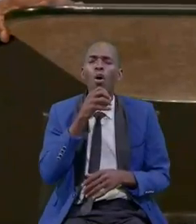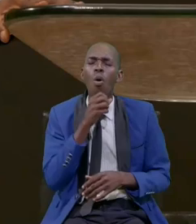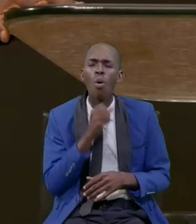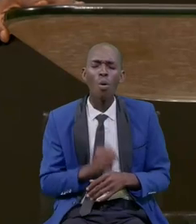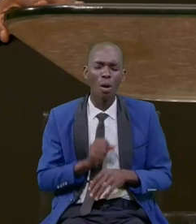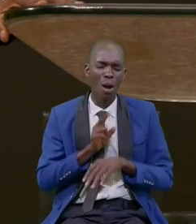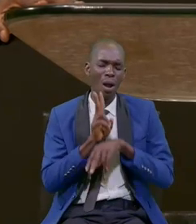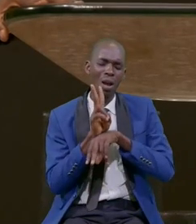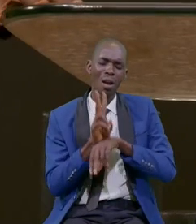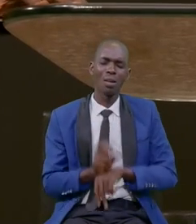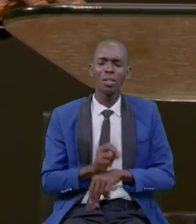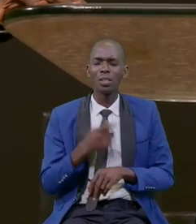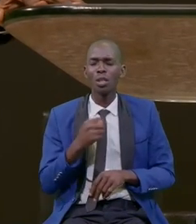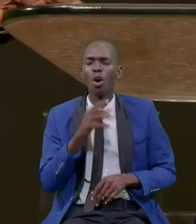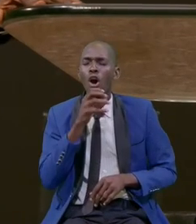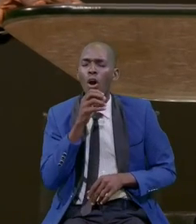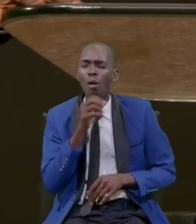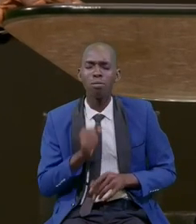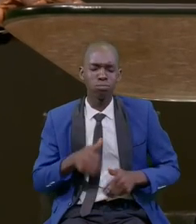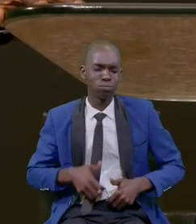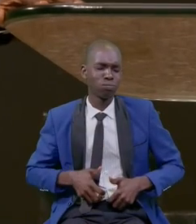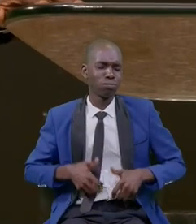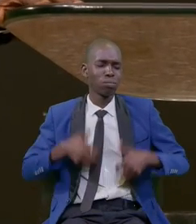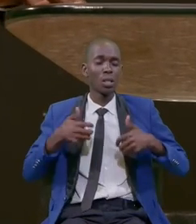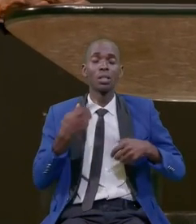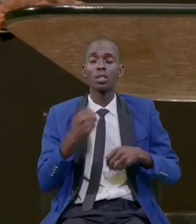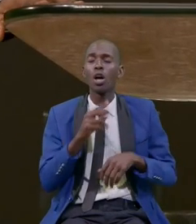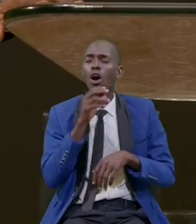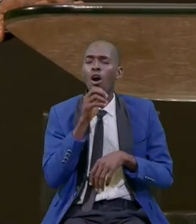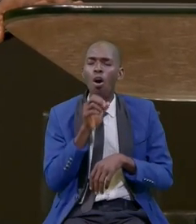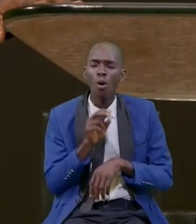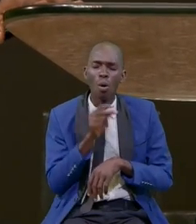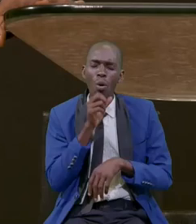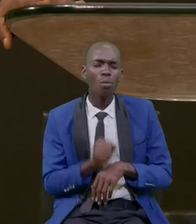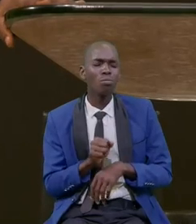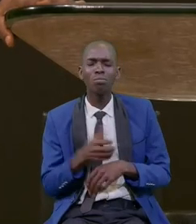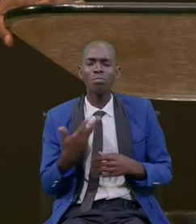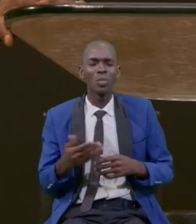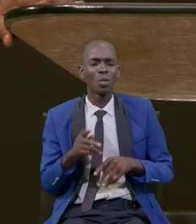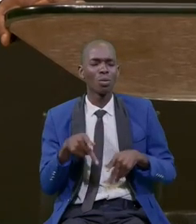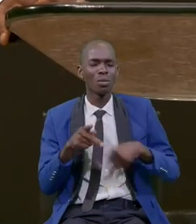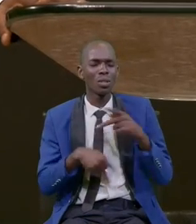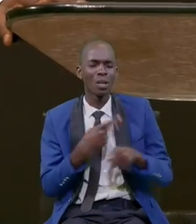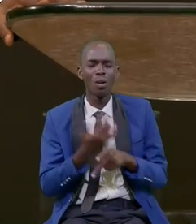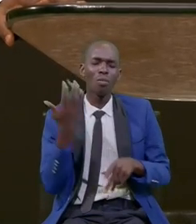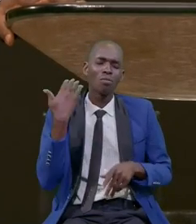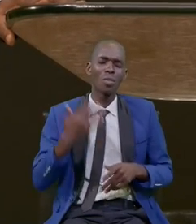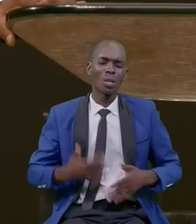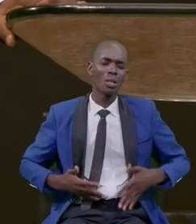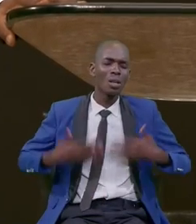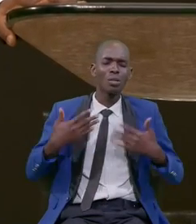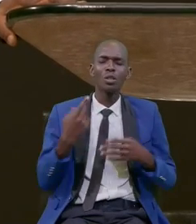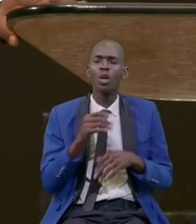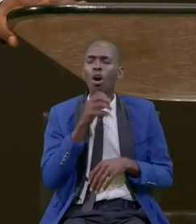habitude, l'ancien tempérament, l'ancienne disposition, l'ancienne